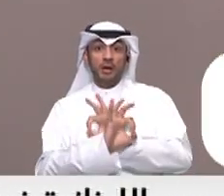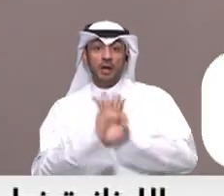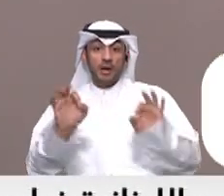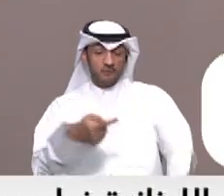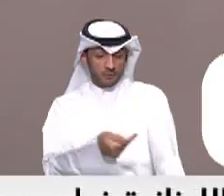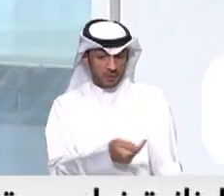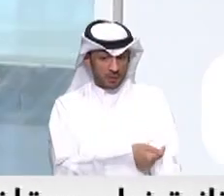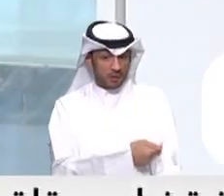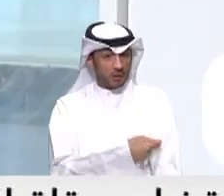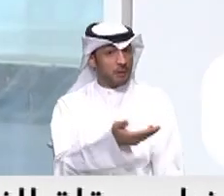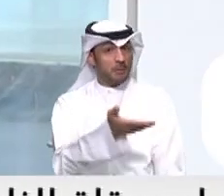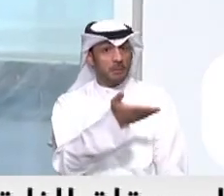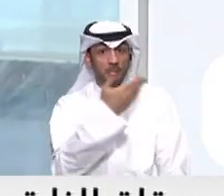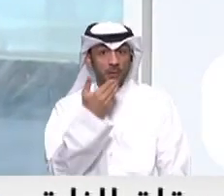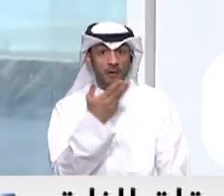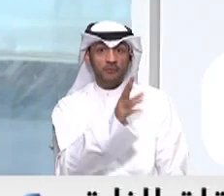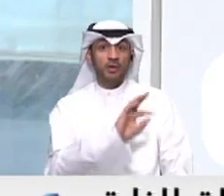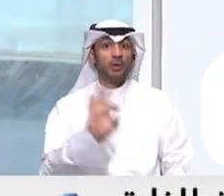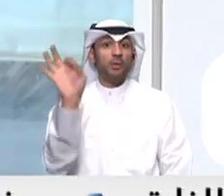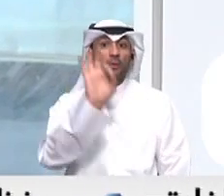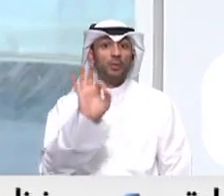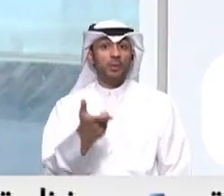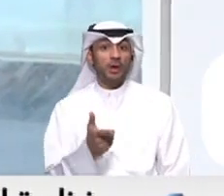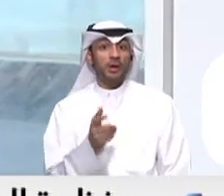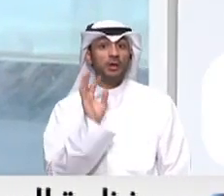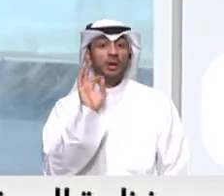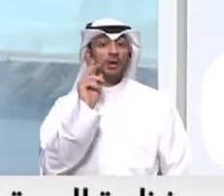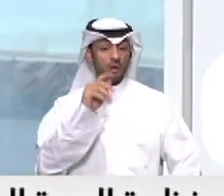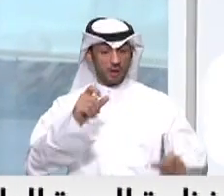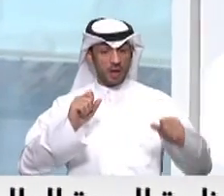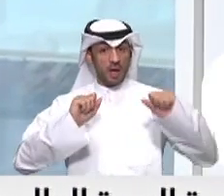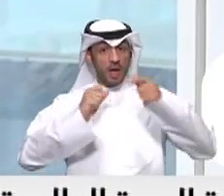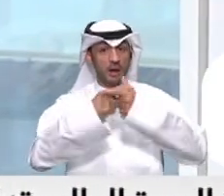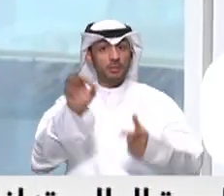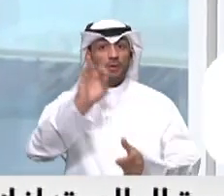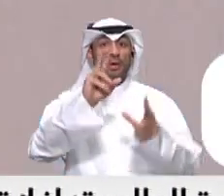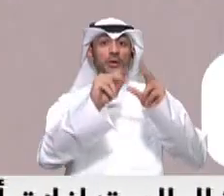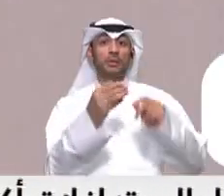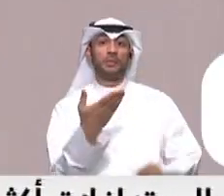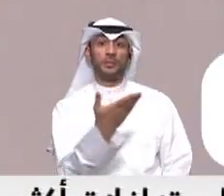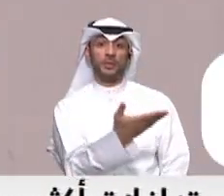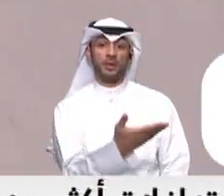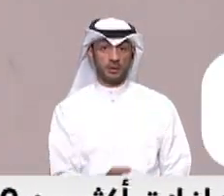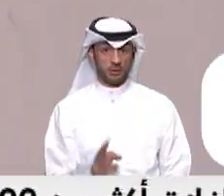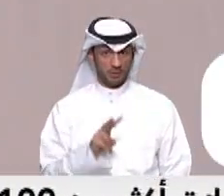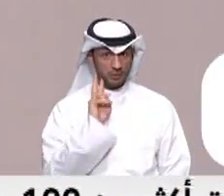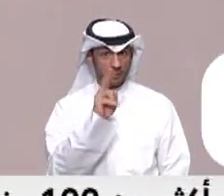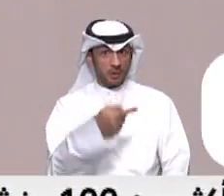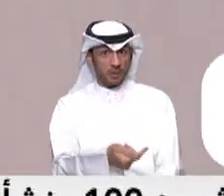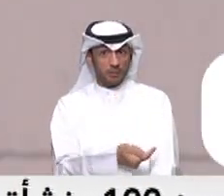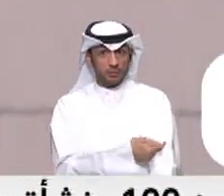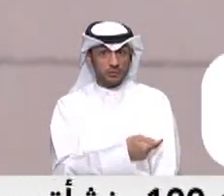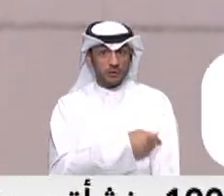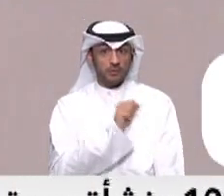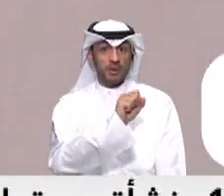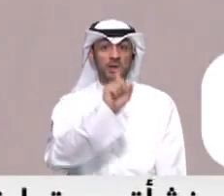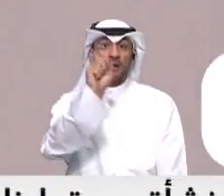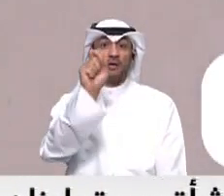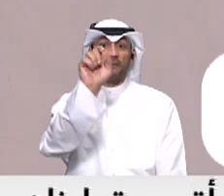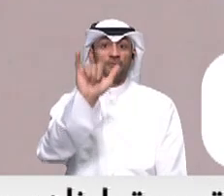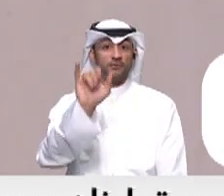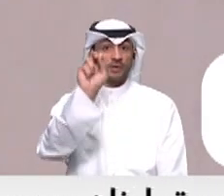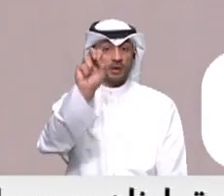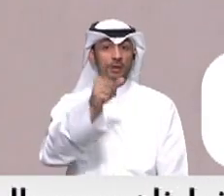طبية كافية خاصة في المناطق التي يتعرض سكانها للنزوح. مستشفى رفيق الحريري الحكومي